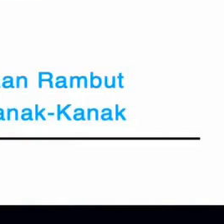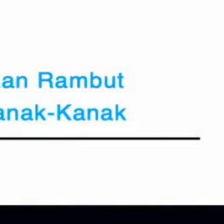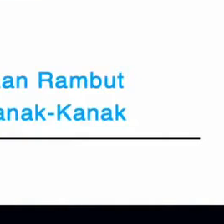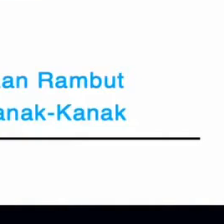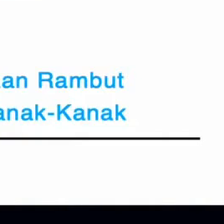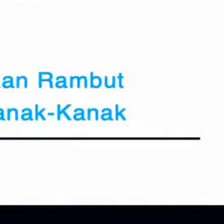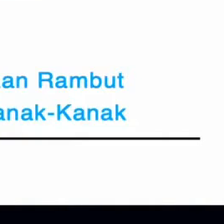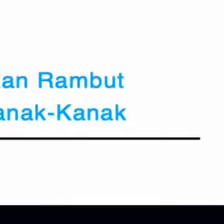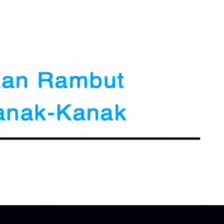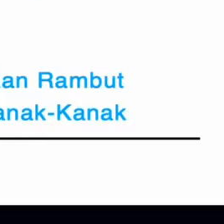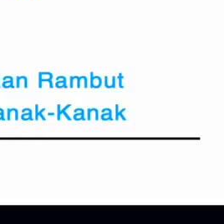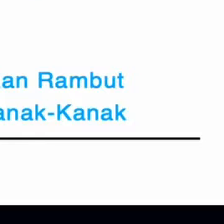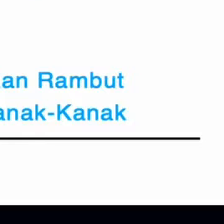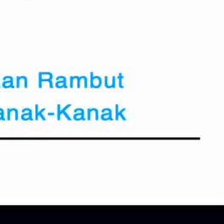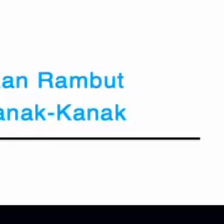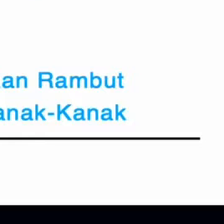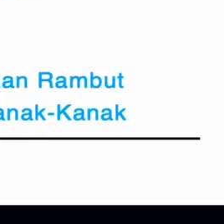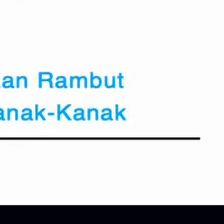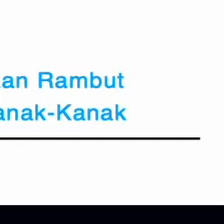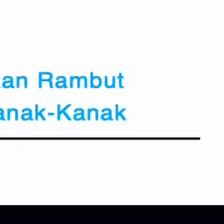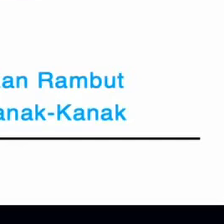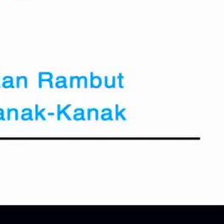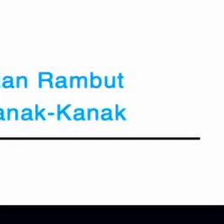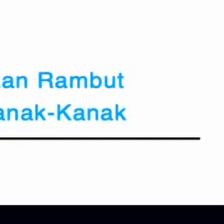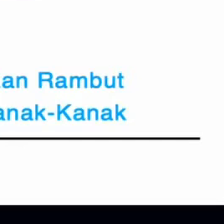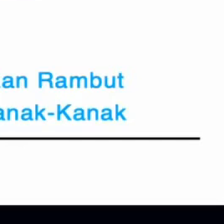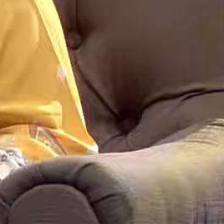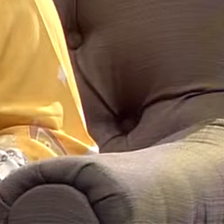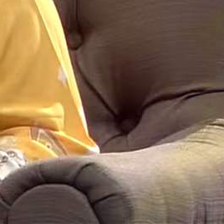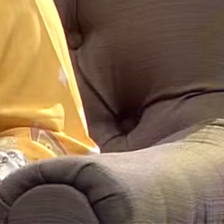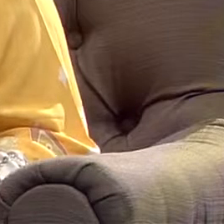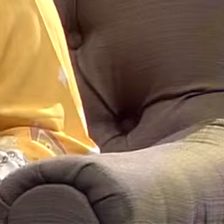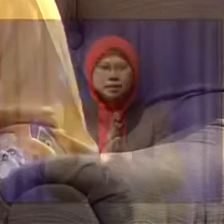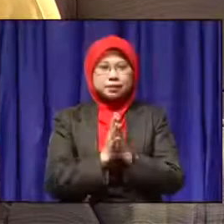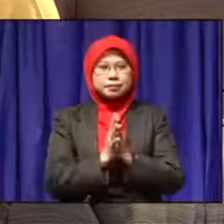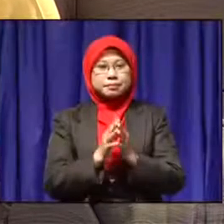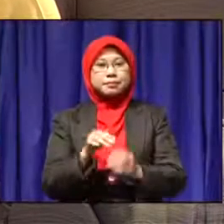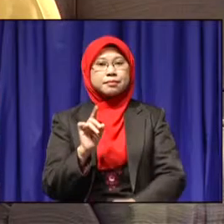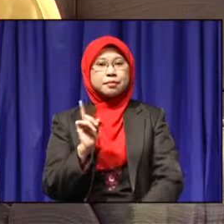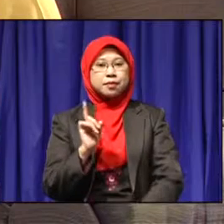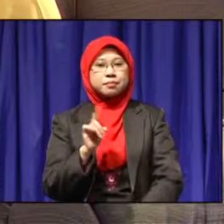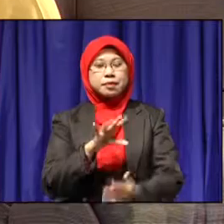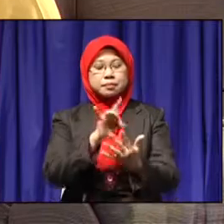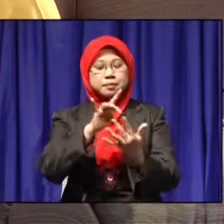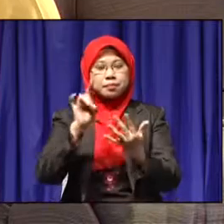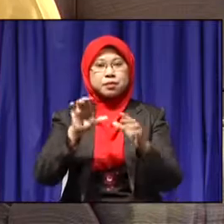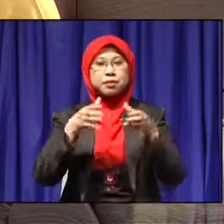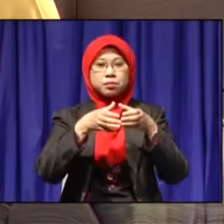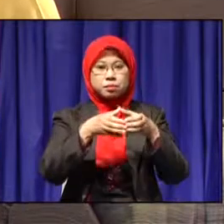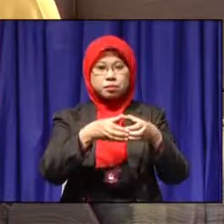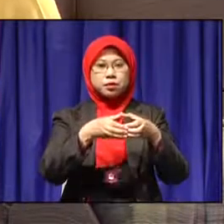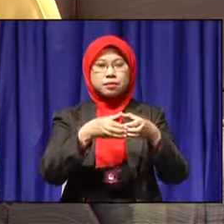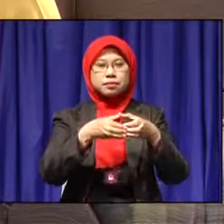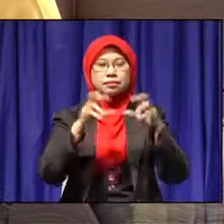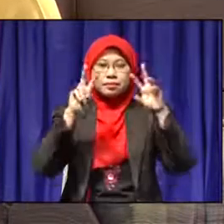semua murid boleh memilih gabungan mata pelajaran dari 4D mana-mana mata pelajaan kumpulan mata